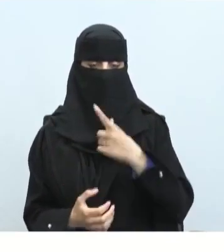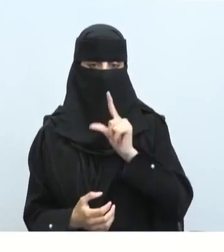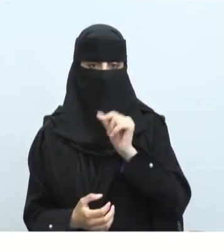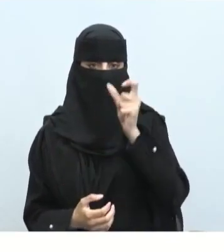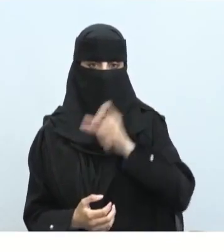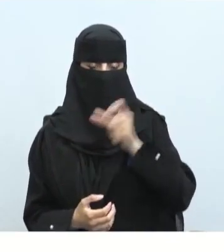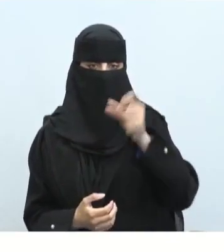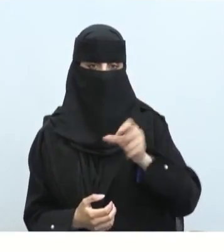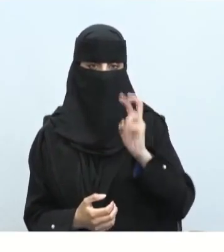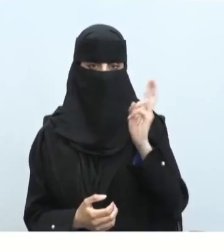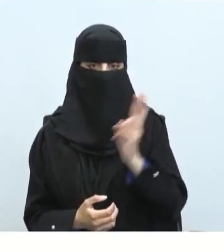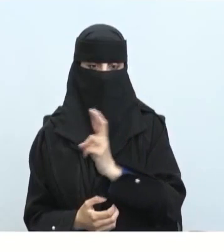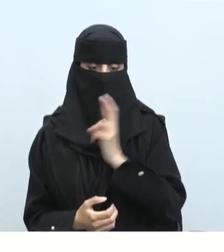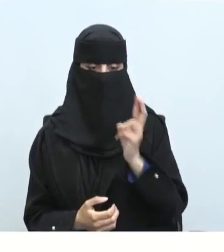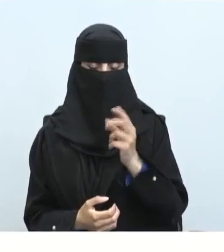الزائرين